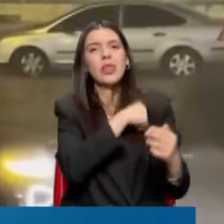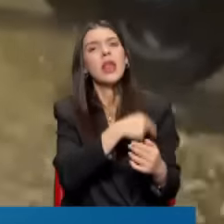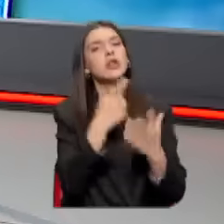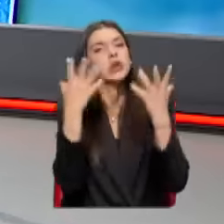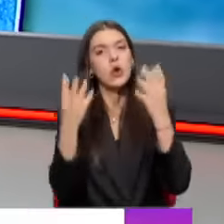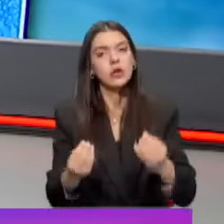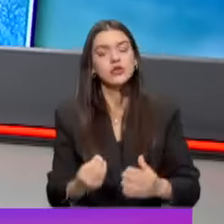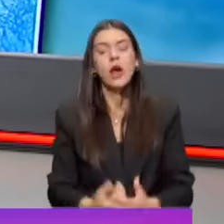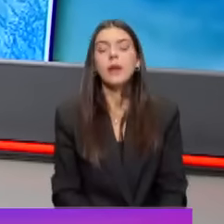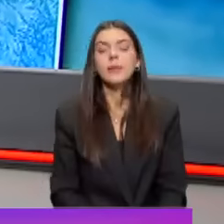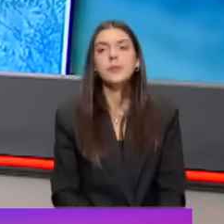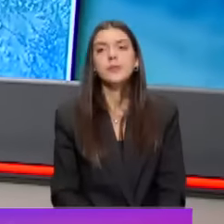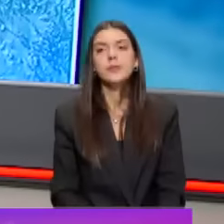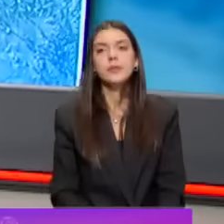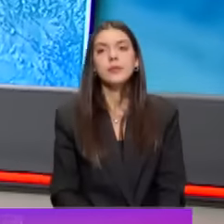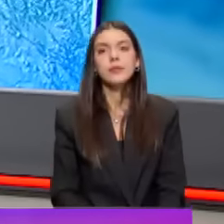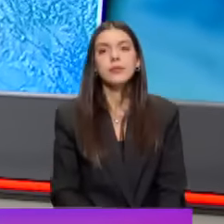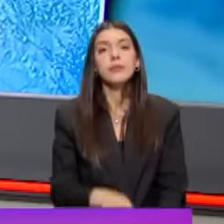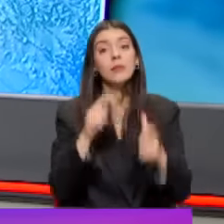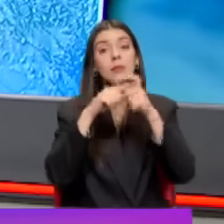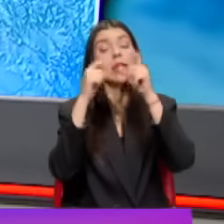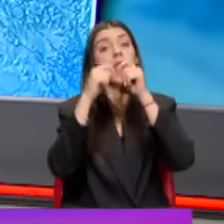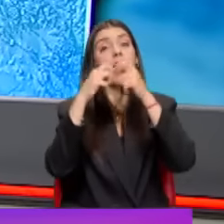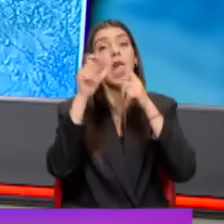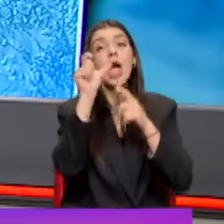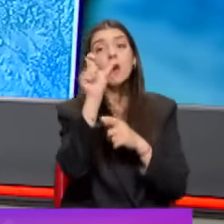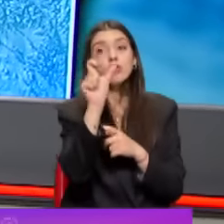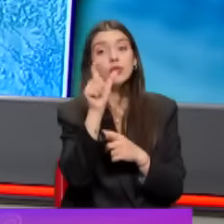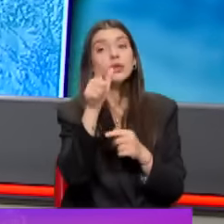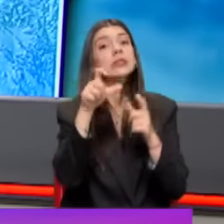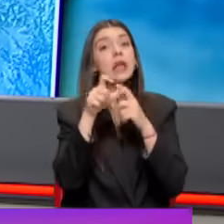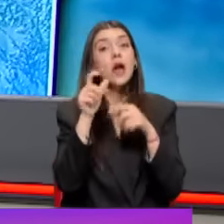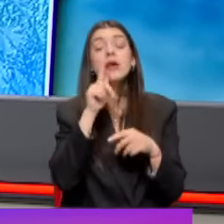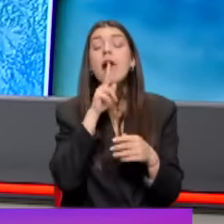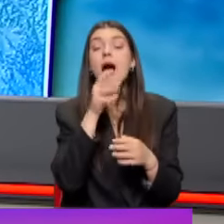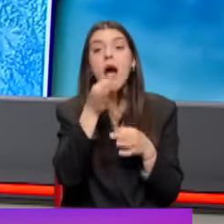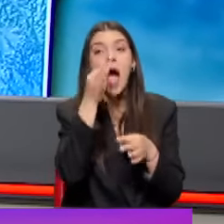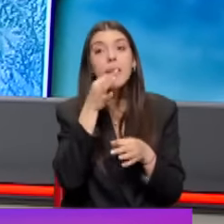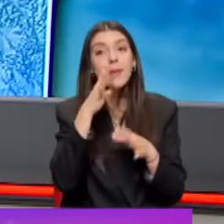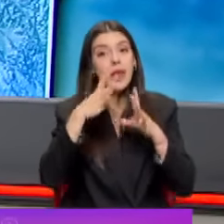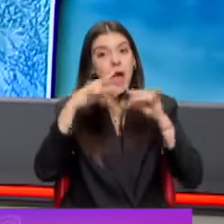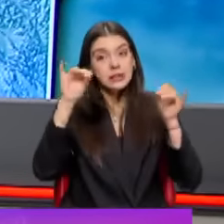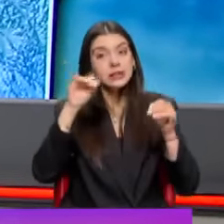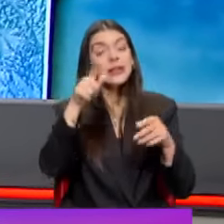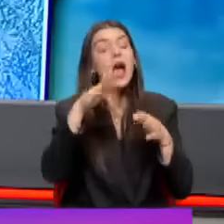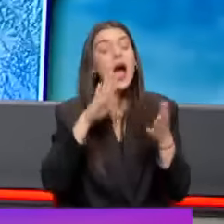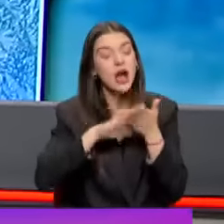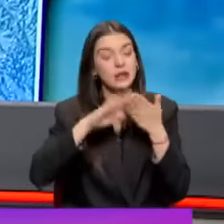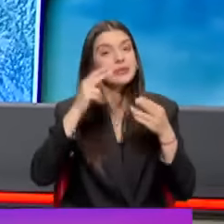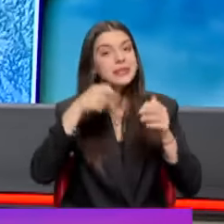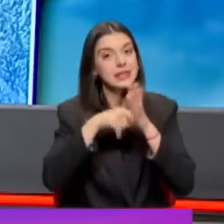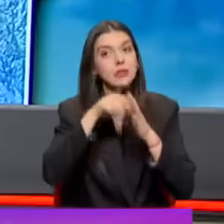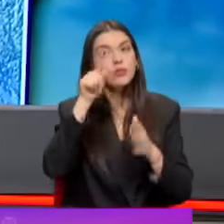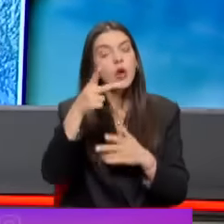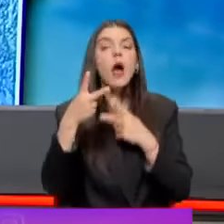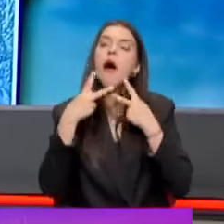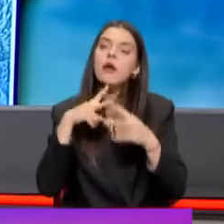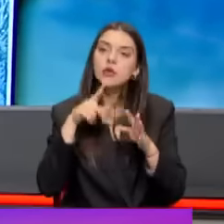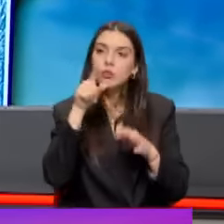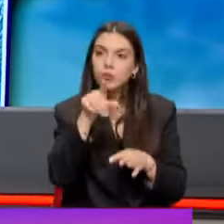ediliyor Ebru da söyledi Ebru sağ okur haberi hazırlayan arkadaşım orta kesimlerde Orta Anadolu'da bugün mevsim